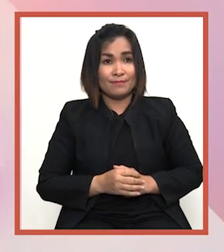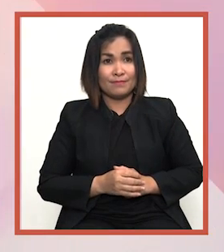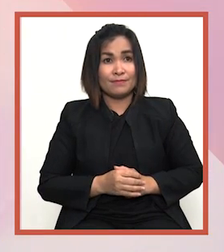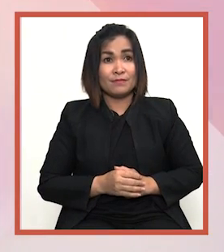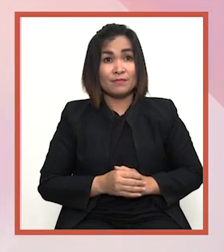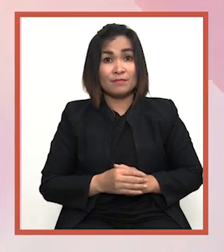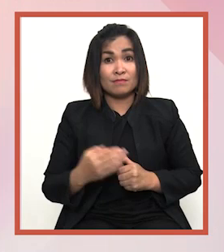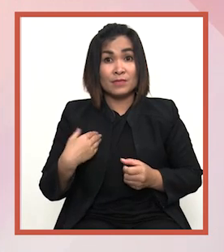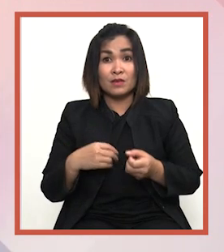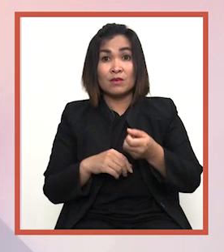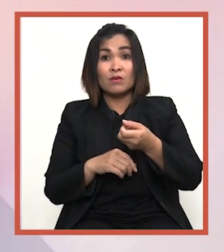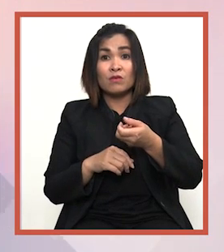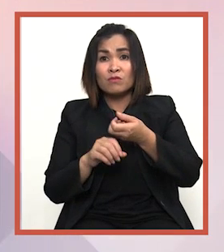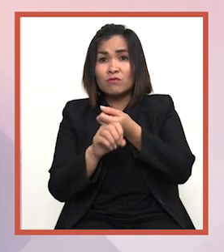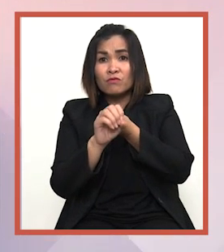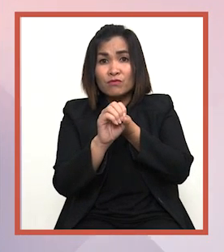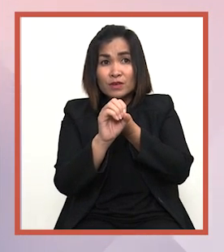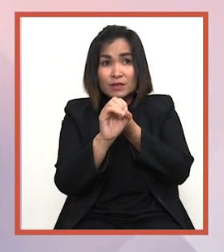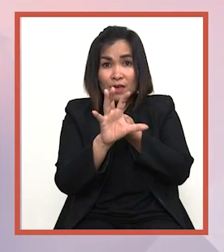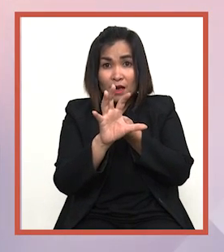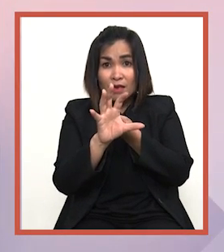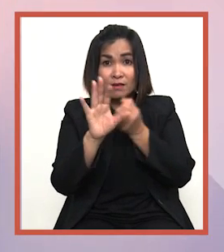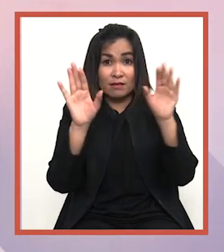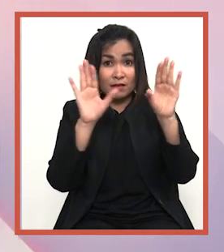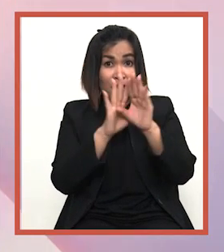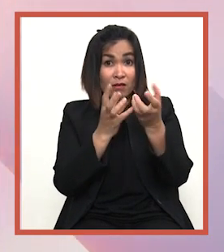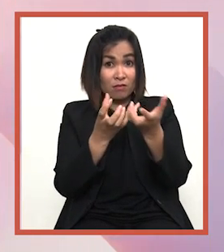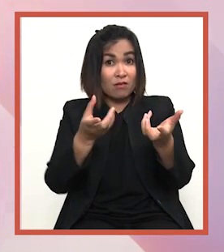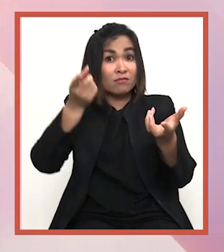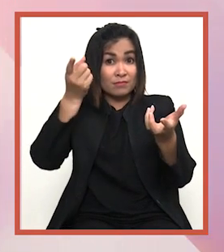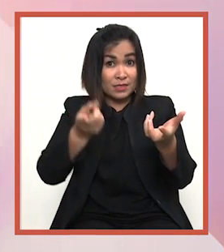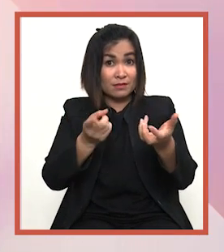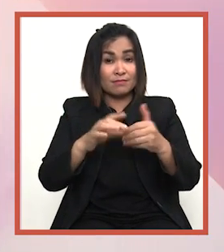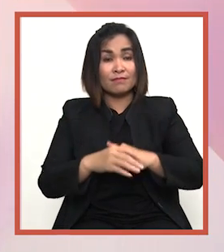จะมีไฟฉายนะครับที่เป็นรูปเสมือนจริง